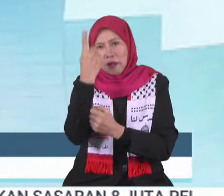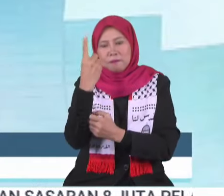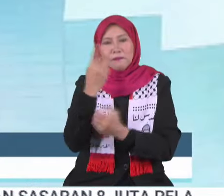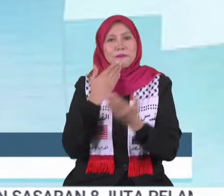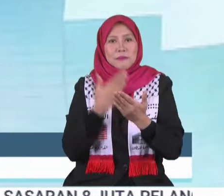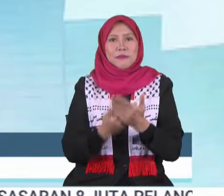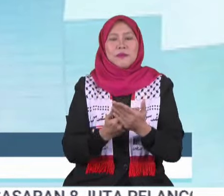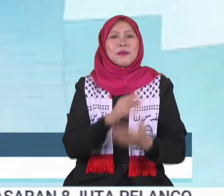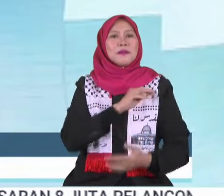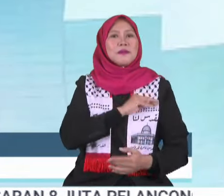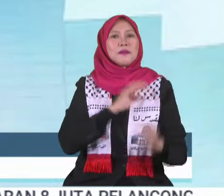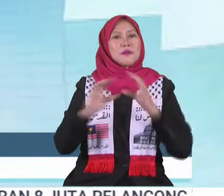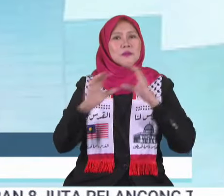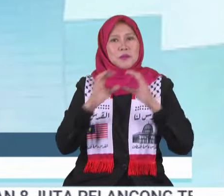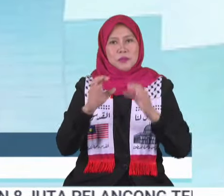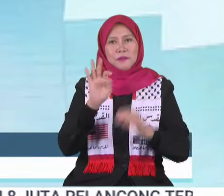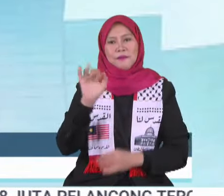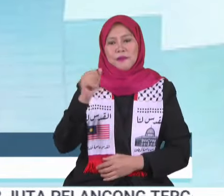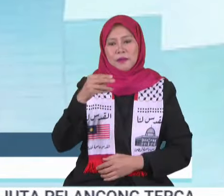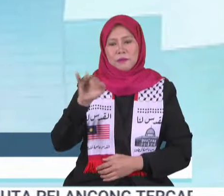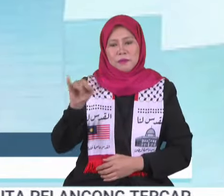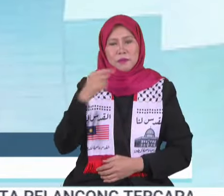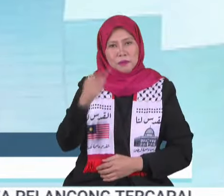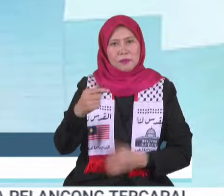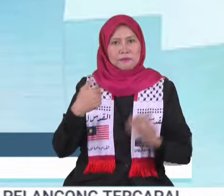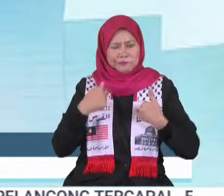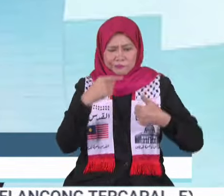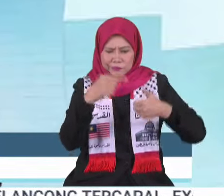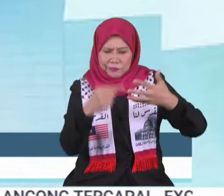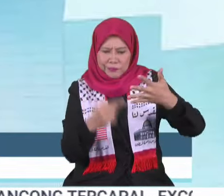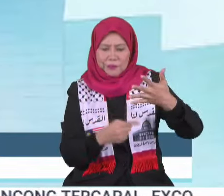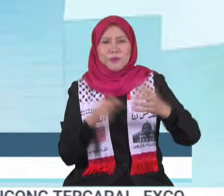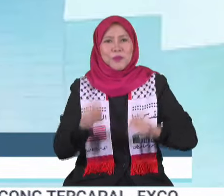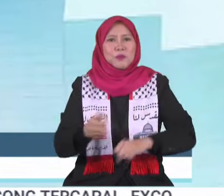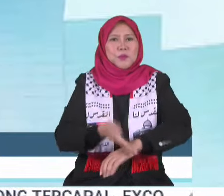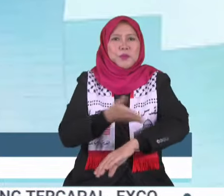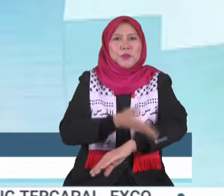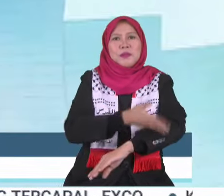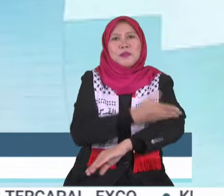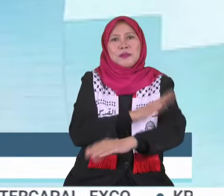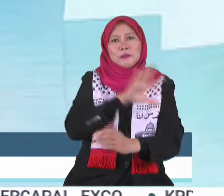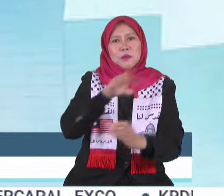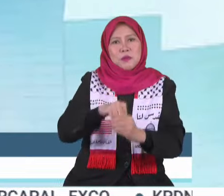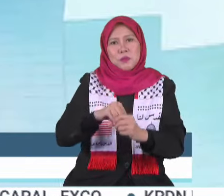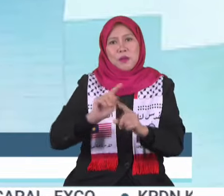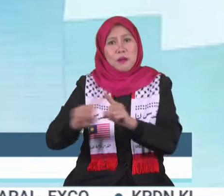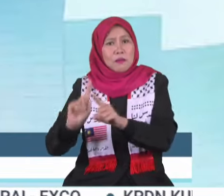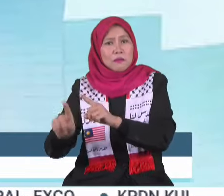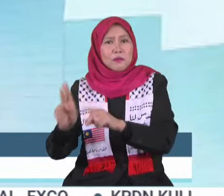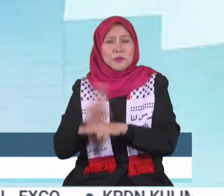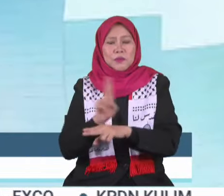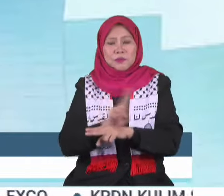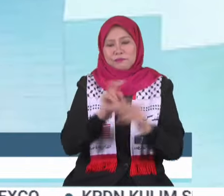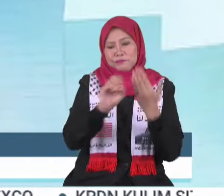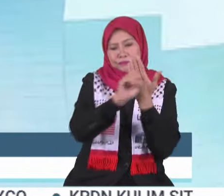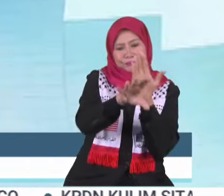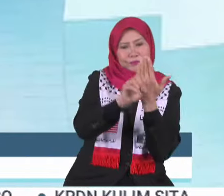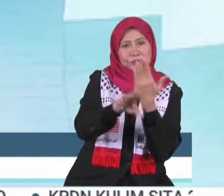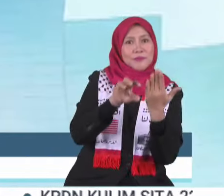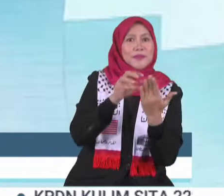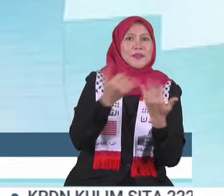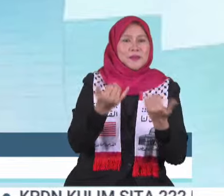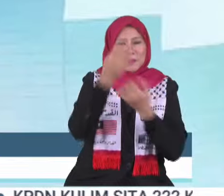Menteri Komunikasi Fahmi Fadil berkata beberapa perkara sedang dirangka untuk ditambah baik termasuk pelbagaikan penggunaan media sosial